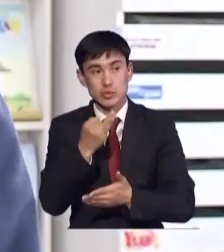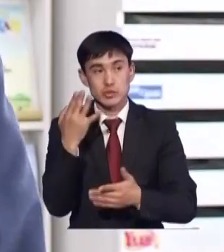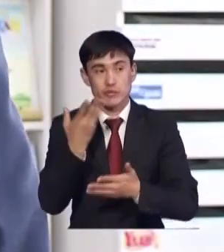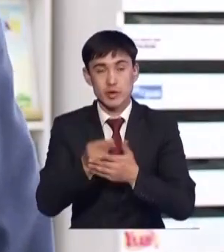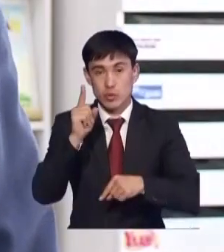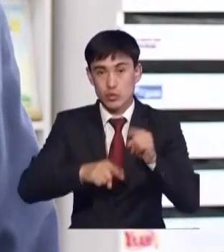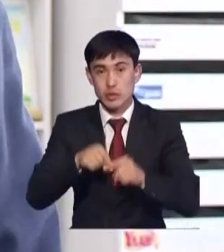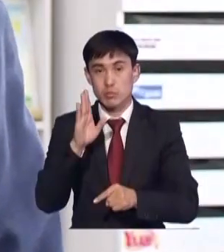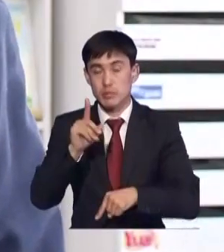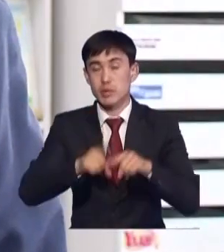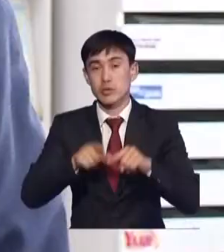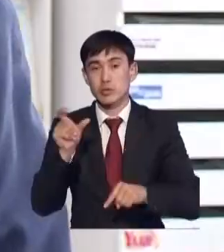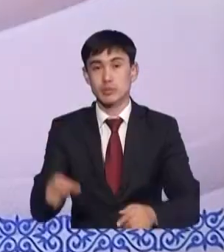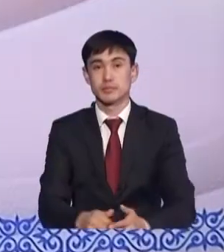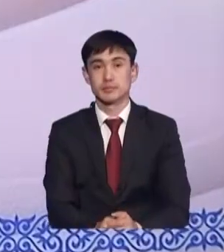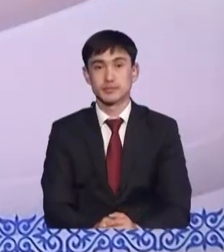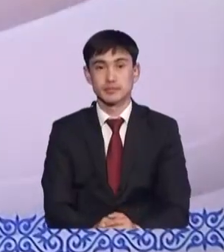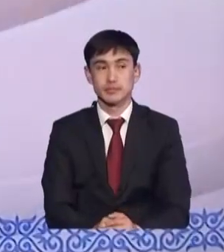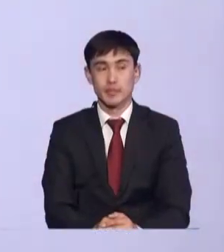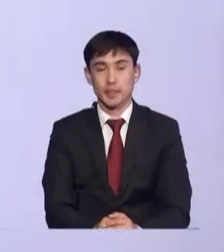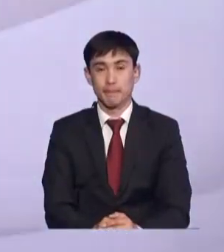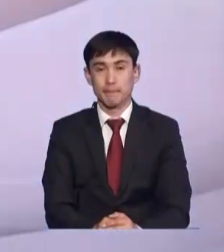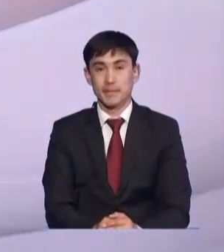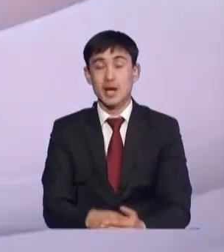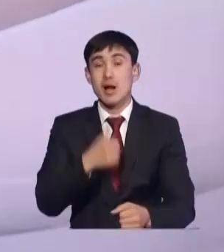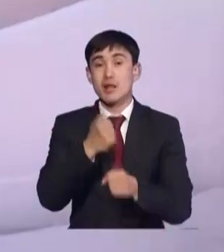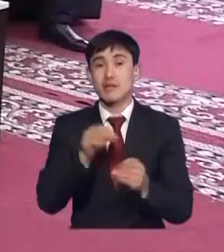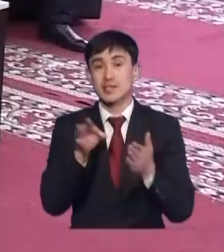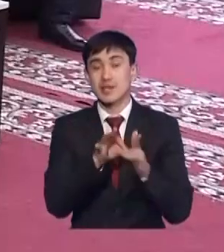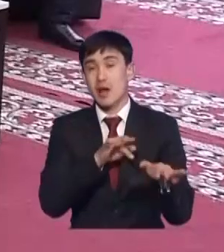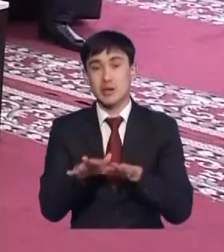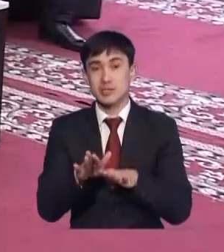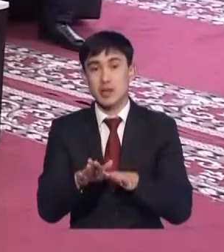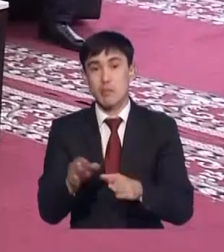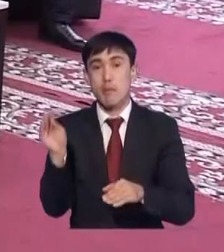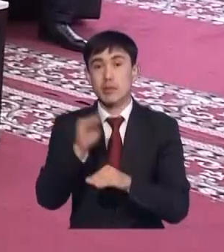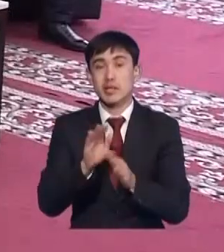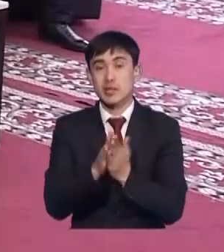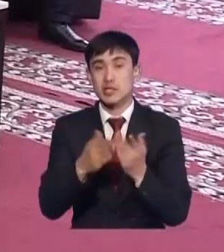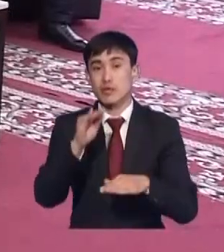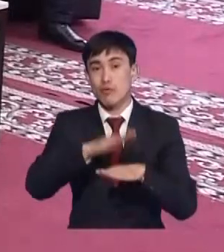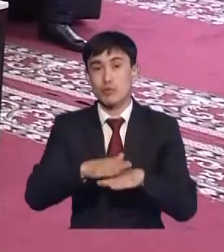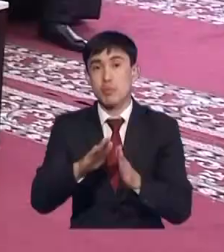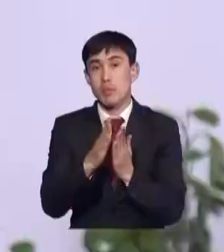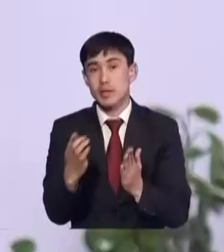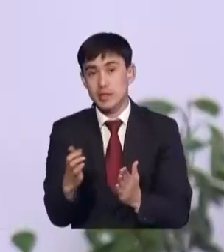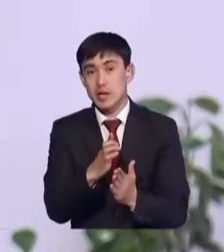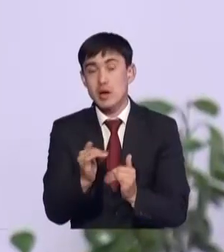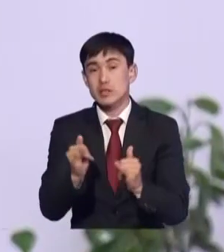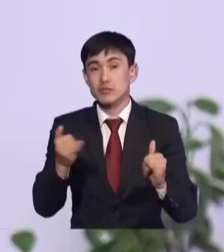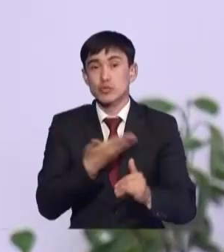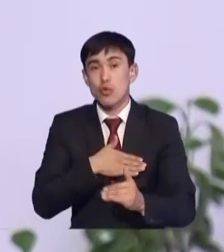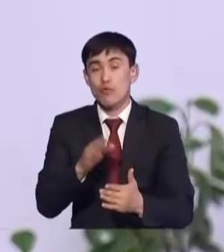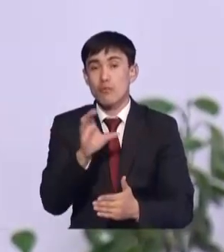Родины и быть патриотами следует отметить что основная цель акции не только пополнение книжного фонда библиотеки но и развития